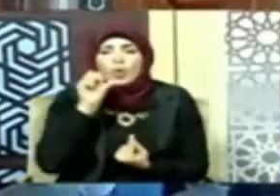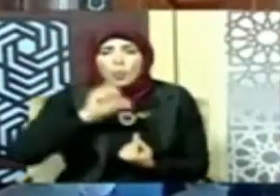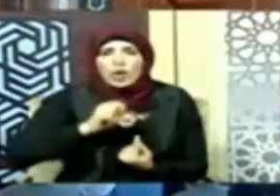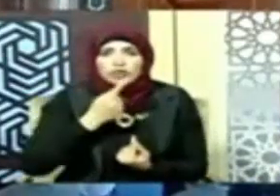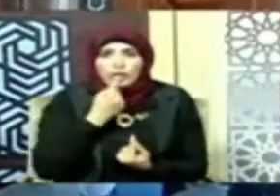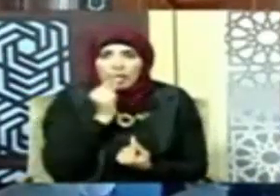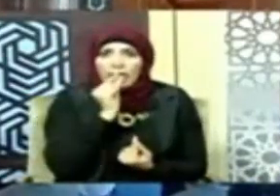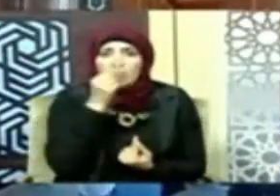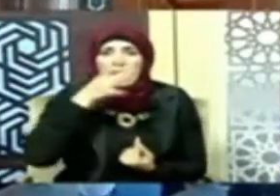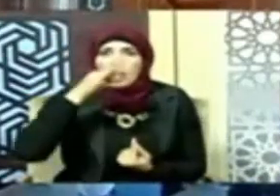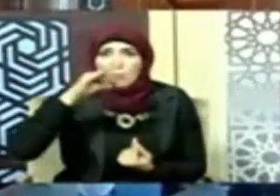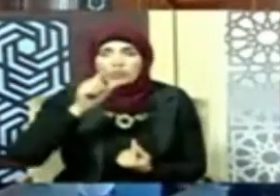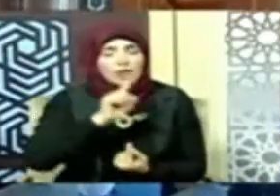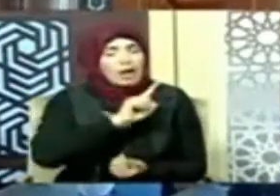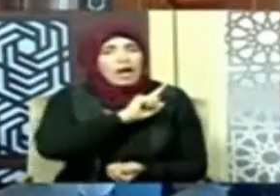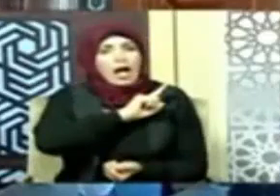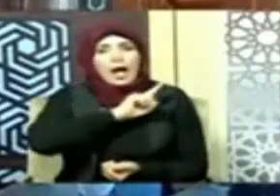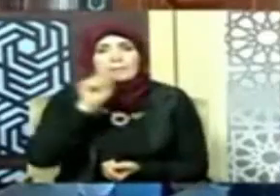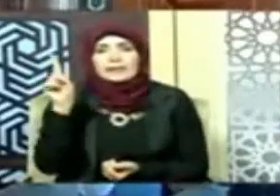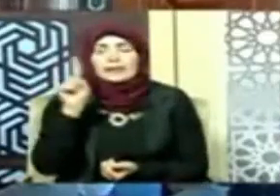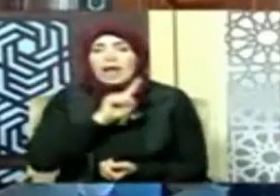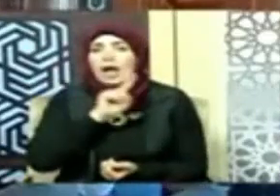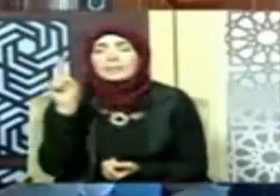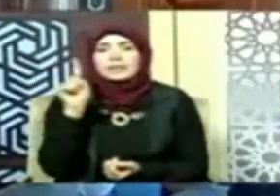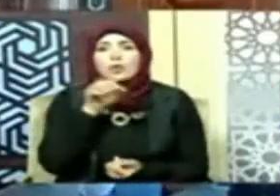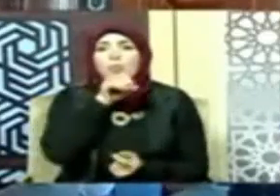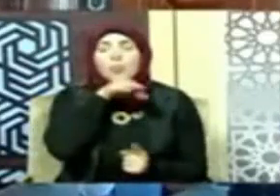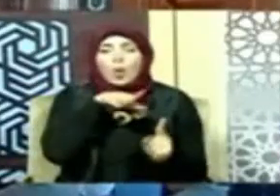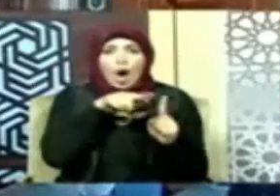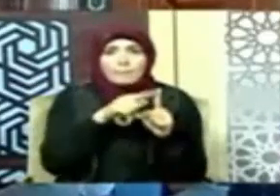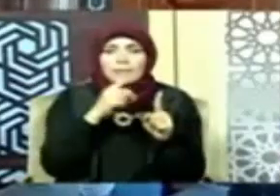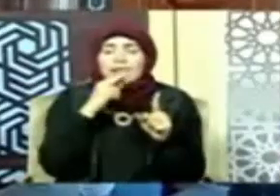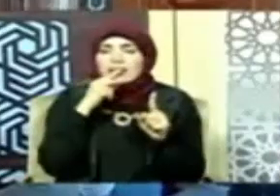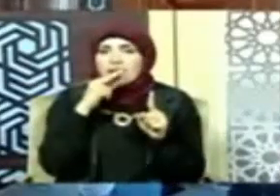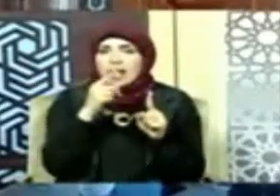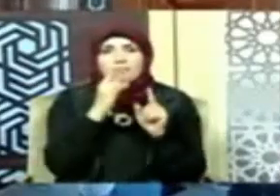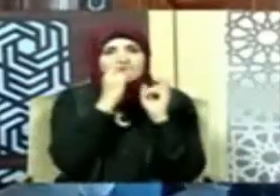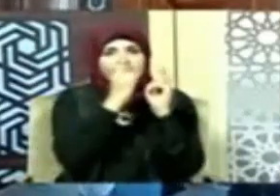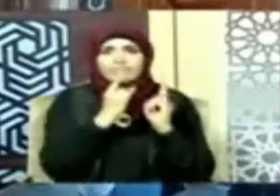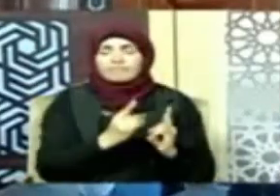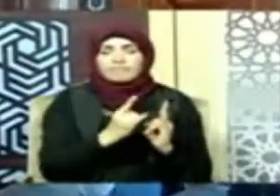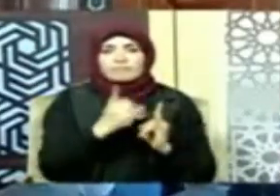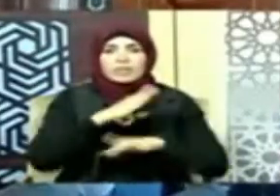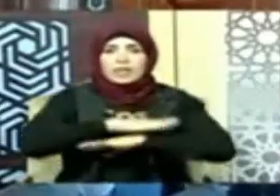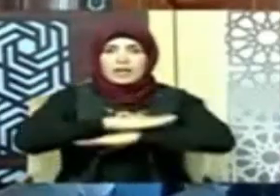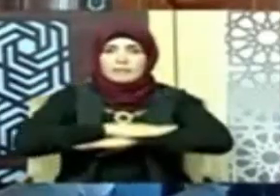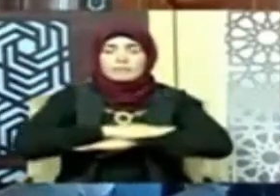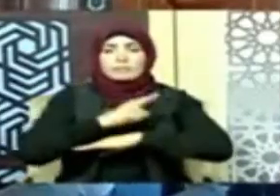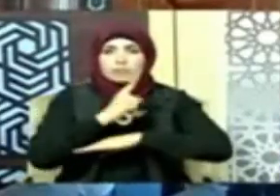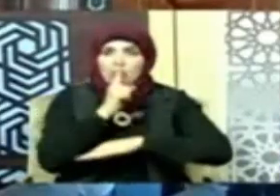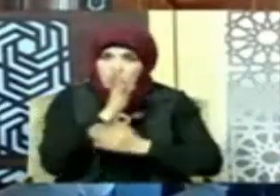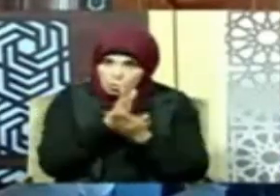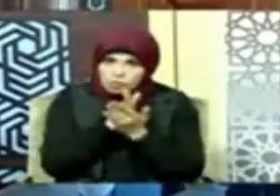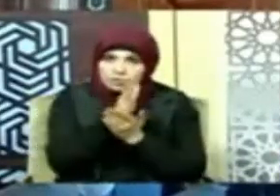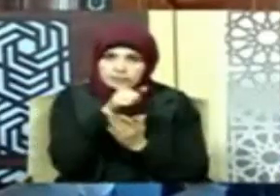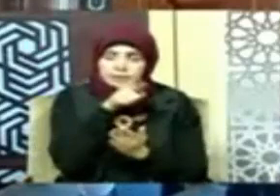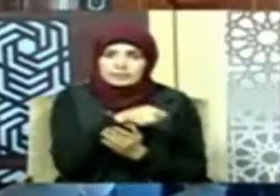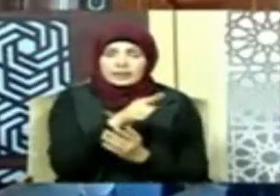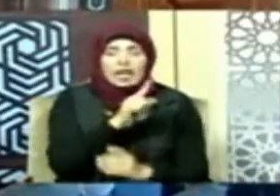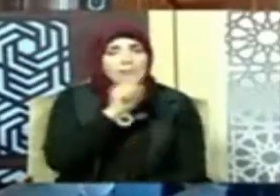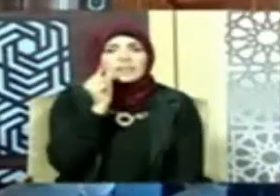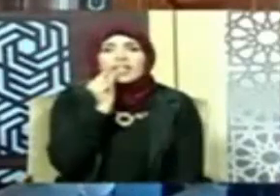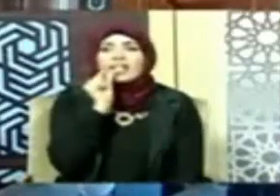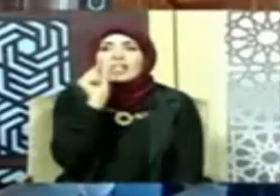قط. لم يخرج من فم النبي صلى الله عليه وسلم كلمة